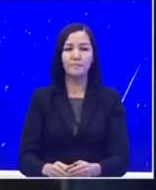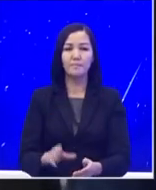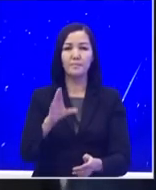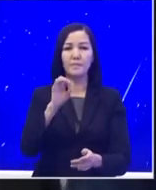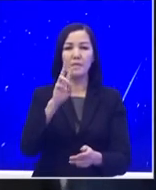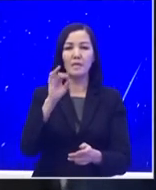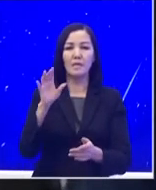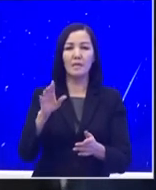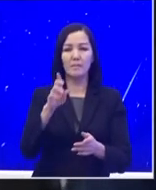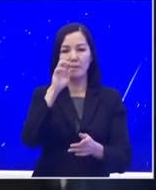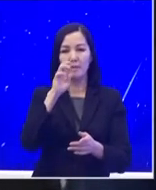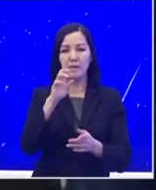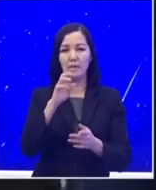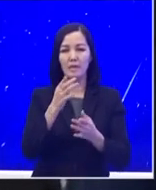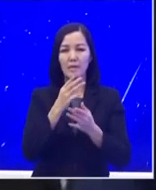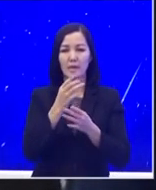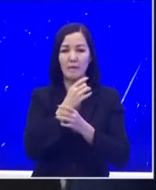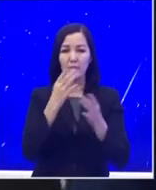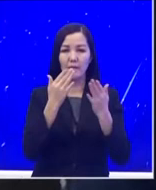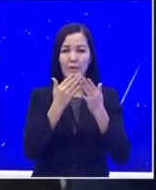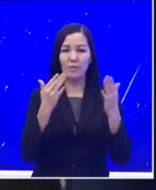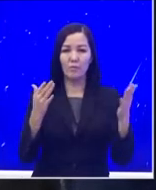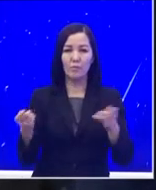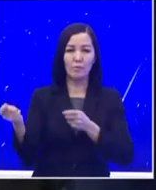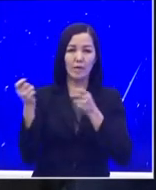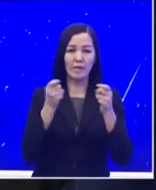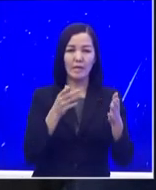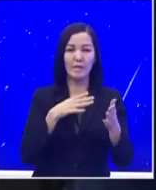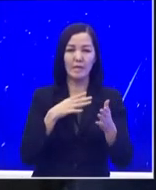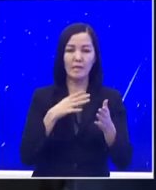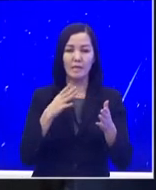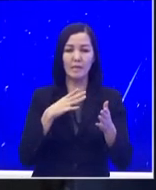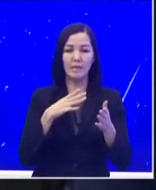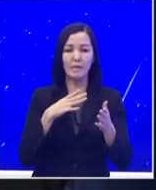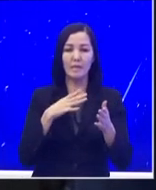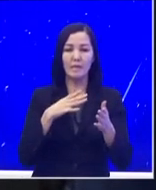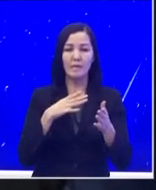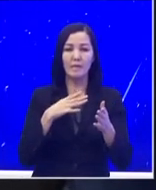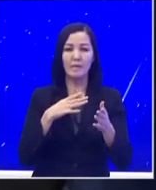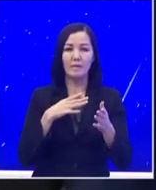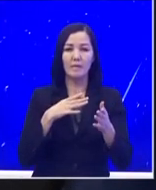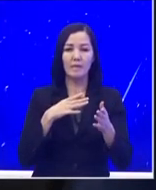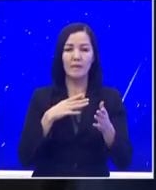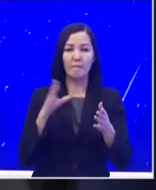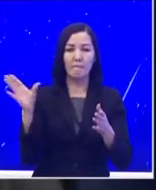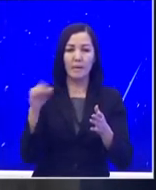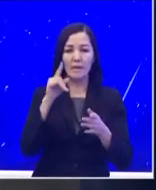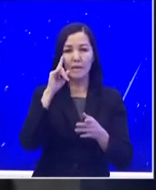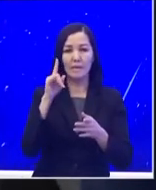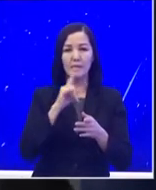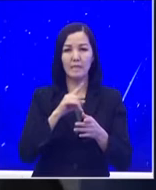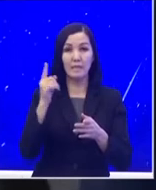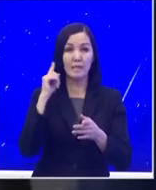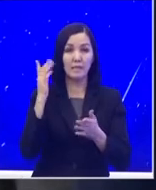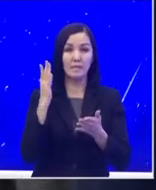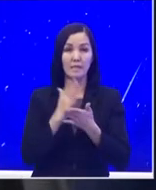мәдени қорық музейіне біраз заттар келіп түсті. Ол ең бір атап өтетіні осы барша осы Қазақстан халқы естіді